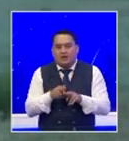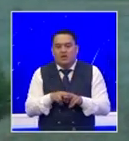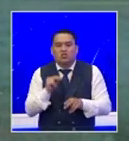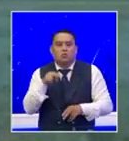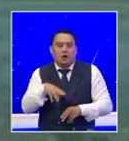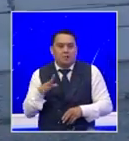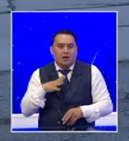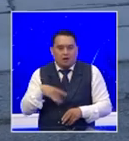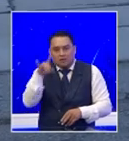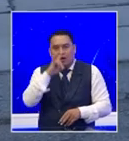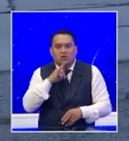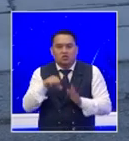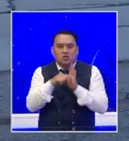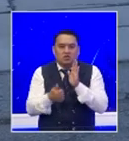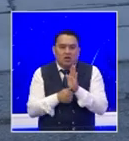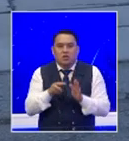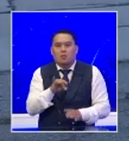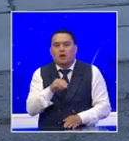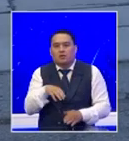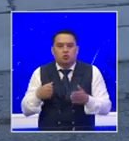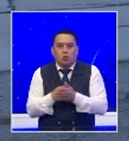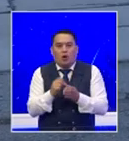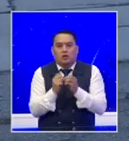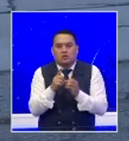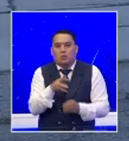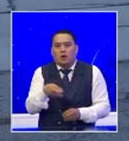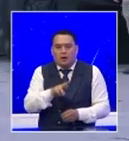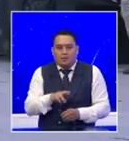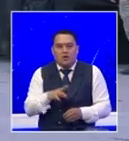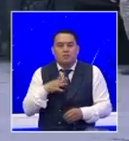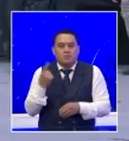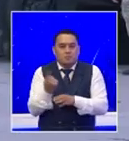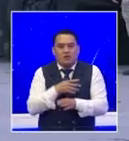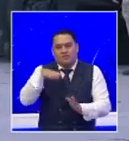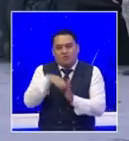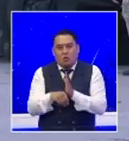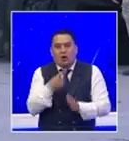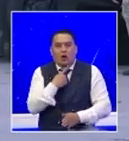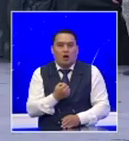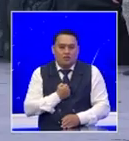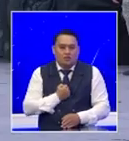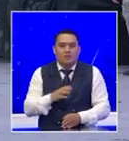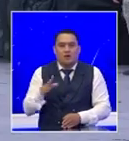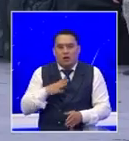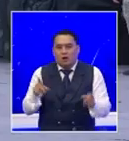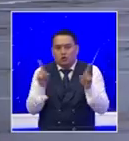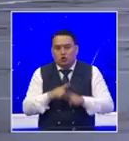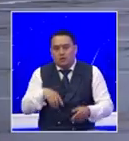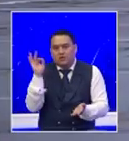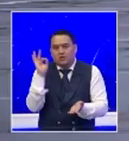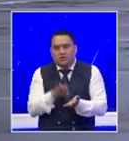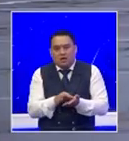ЧП действовал в Казахстане с 16 марта до 11 мая. С первого дня его введения на армию были возложены особые